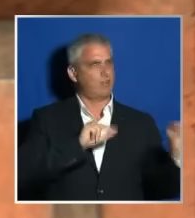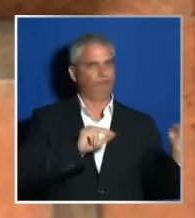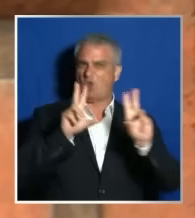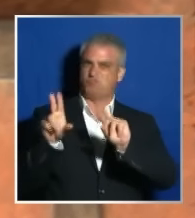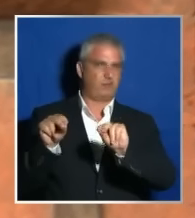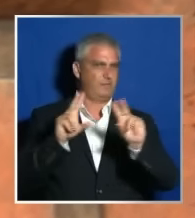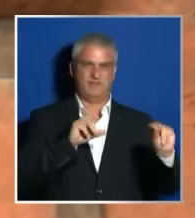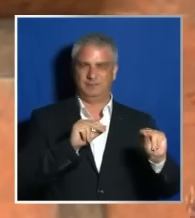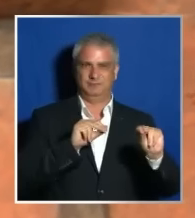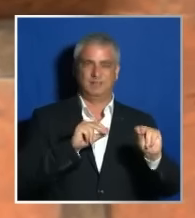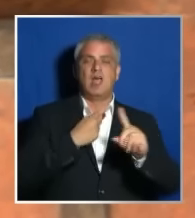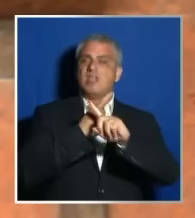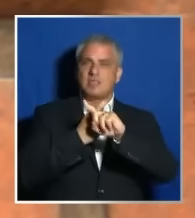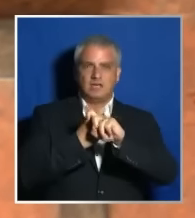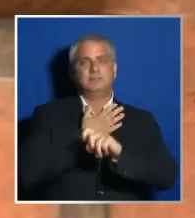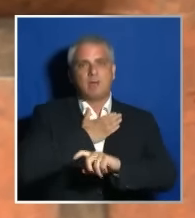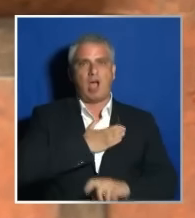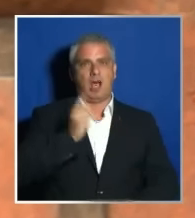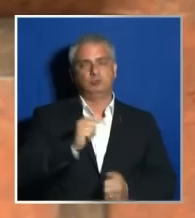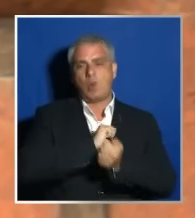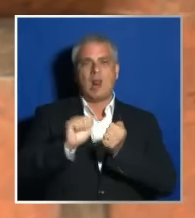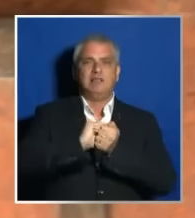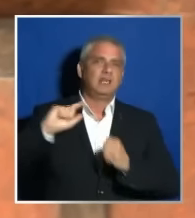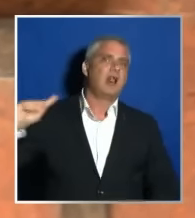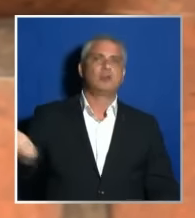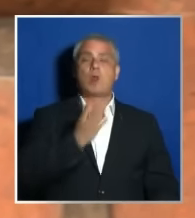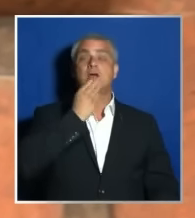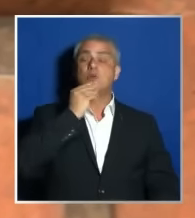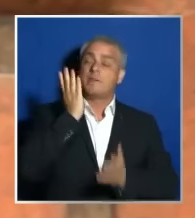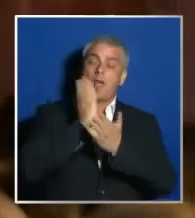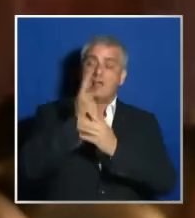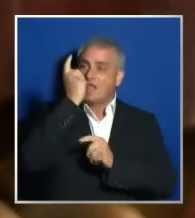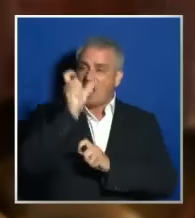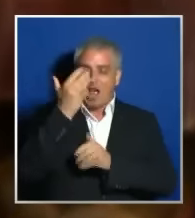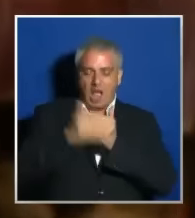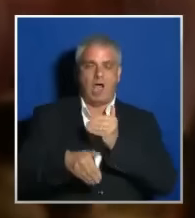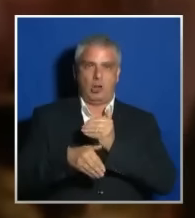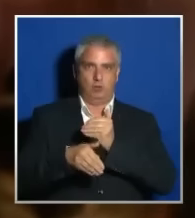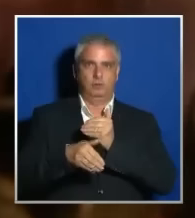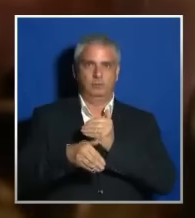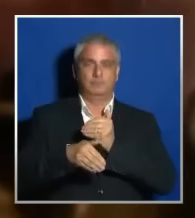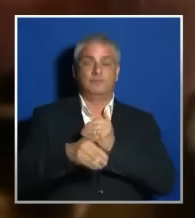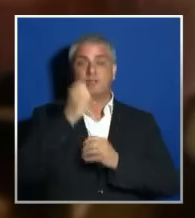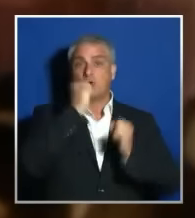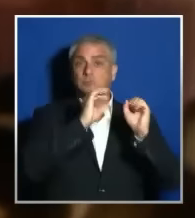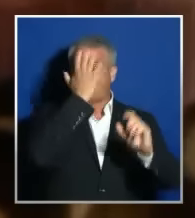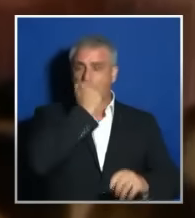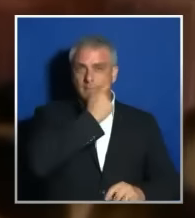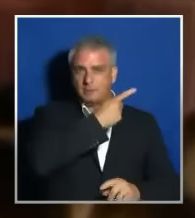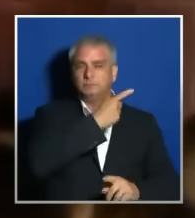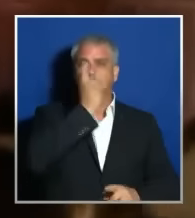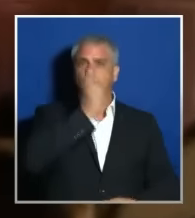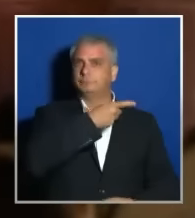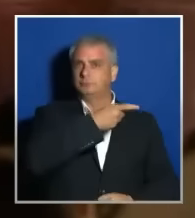כוונה. הנאצים חתרו לחסל את היהודים עד האחרון שבהם. מרצחי החמאס